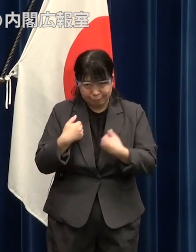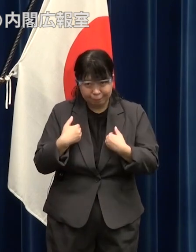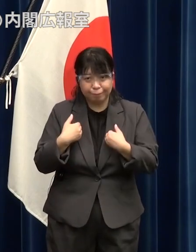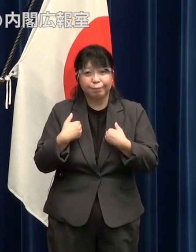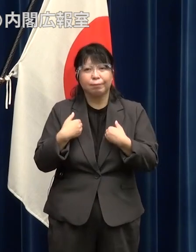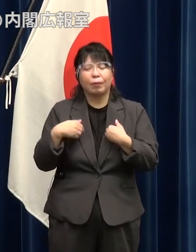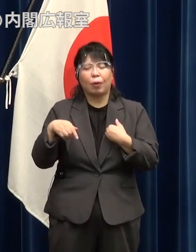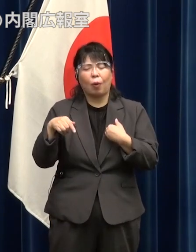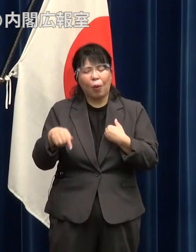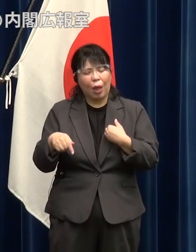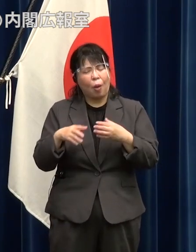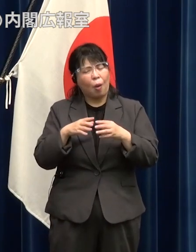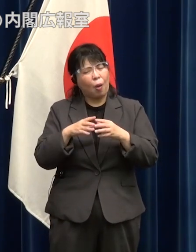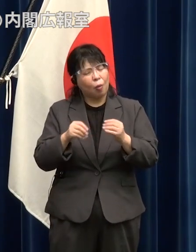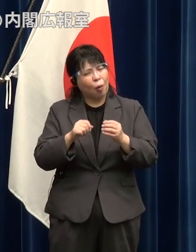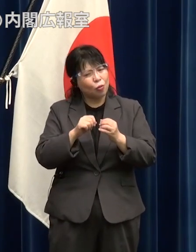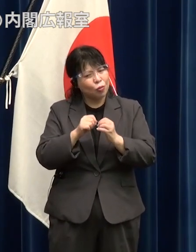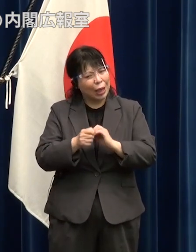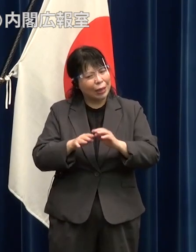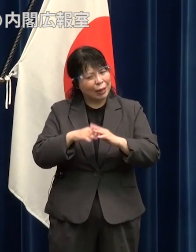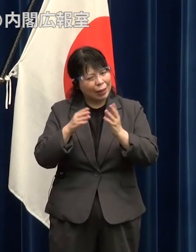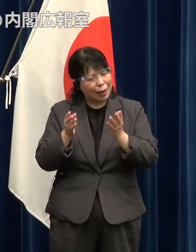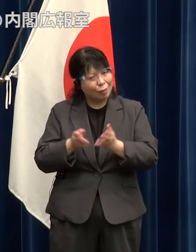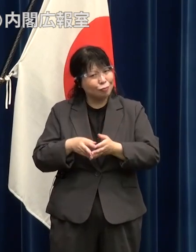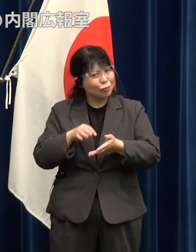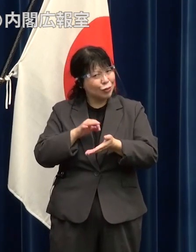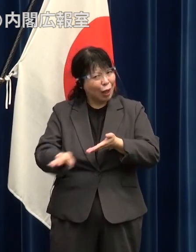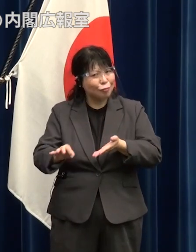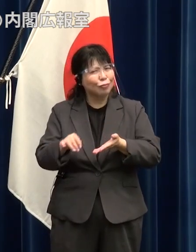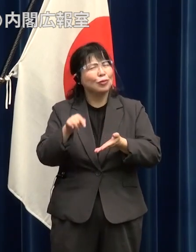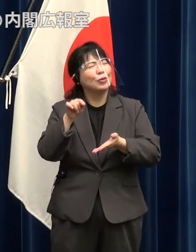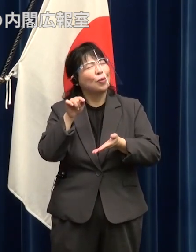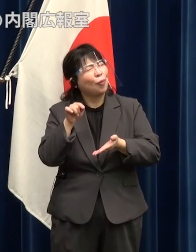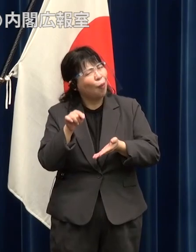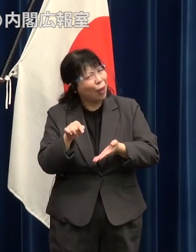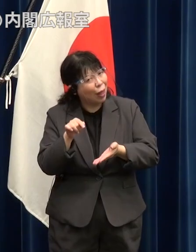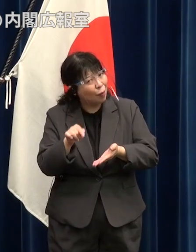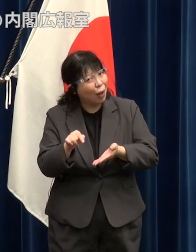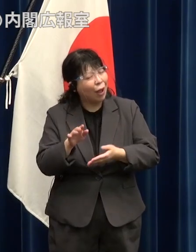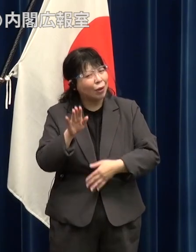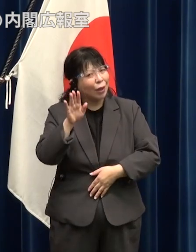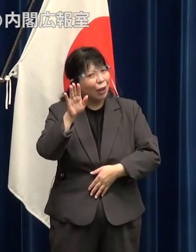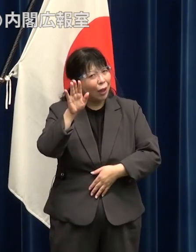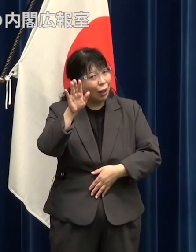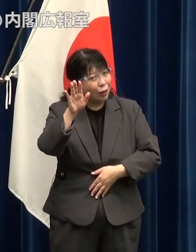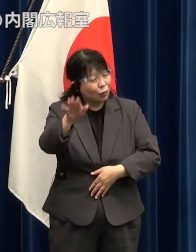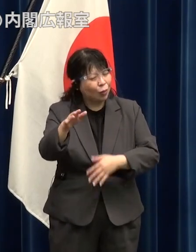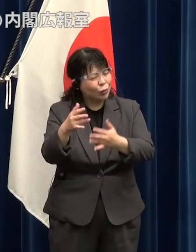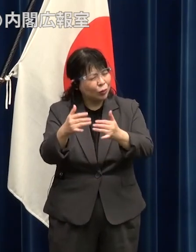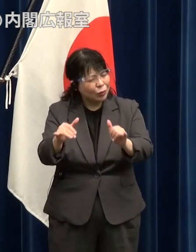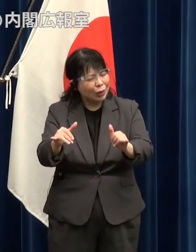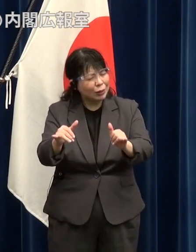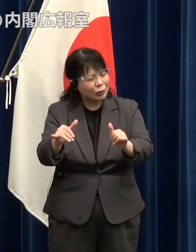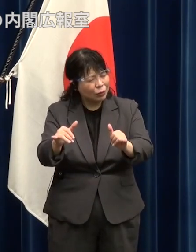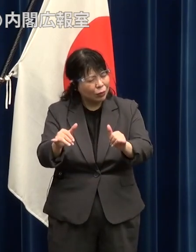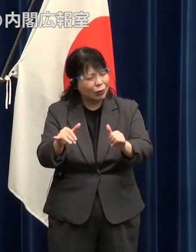でというのは、未来の世代に対する責任として取り得ないと思っております